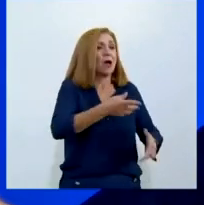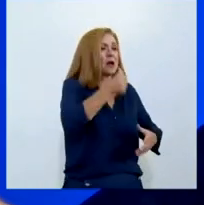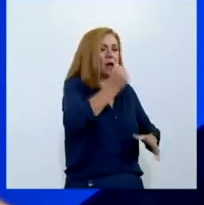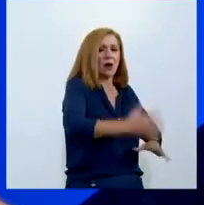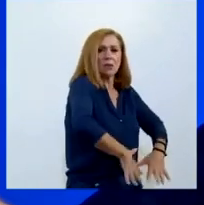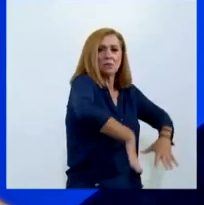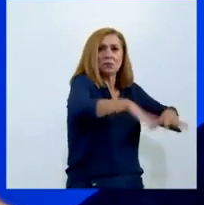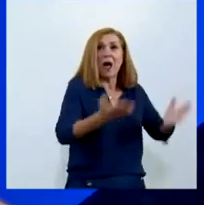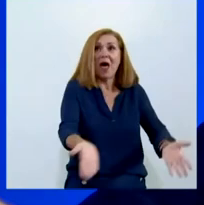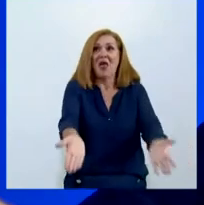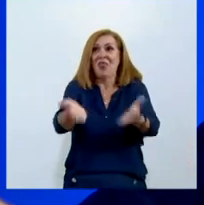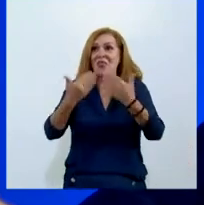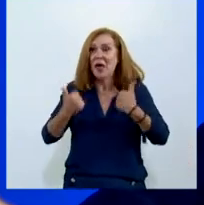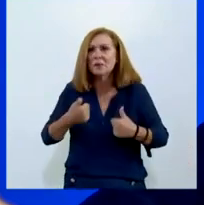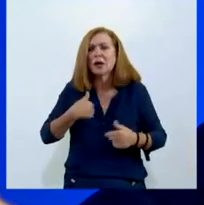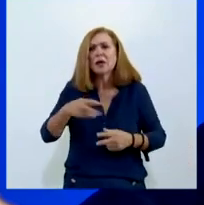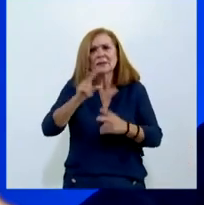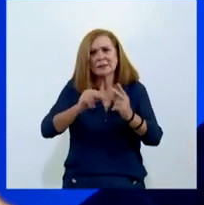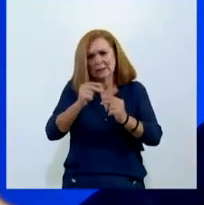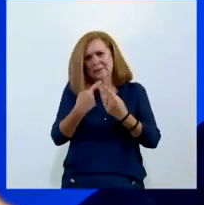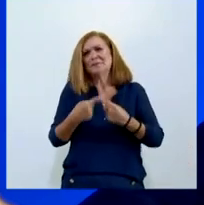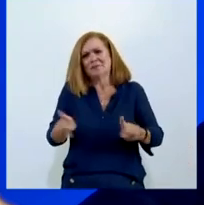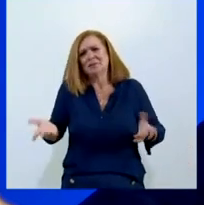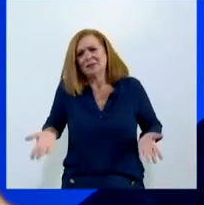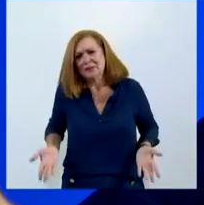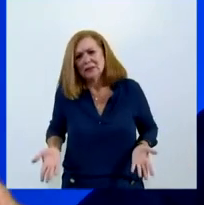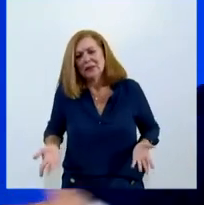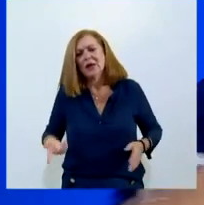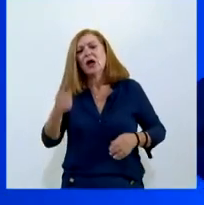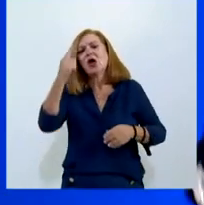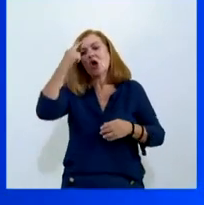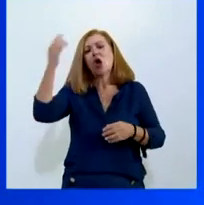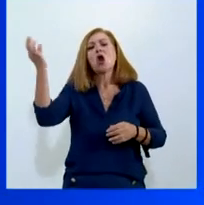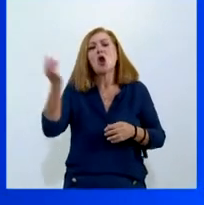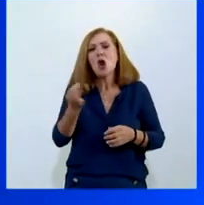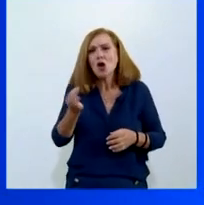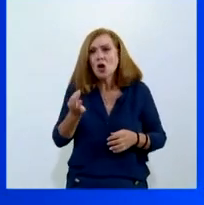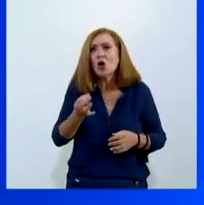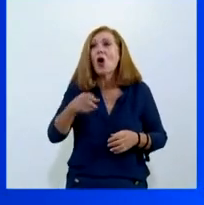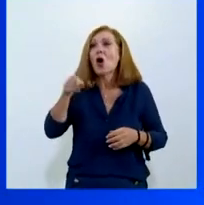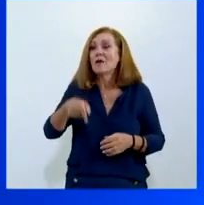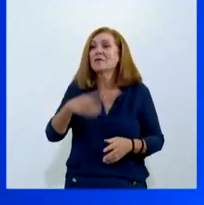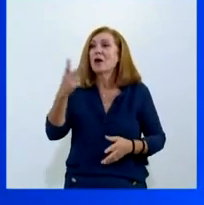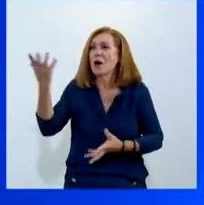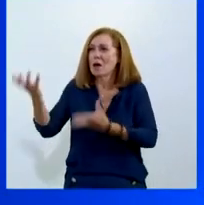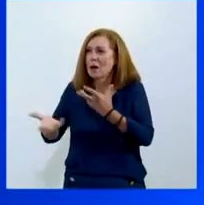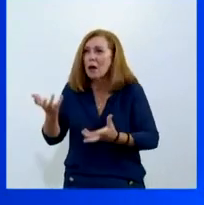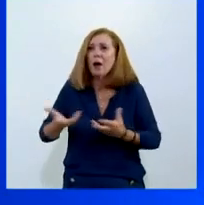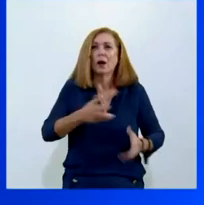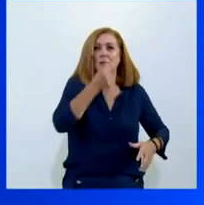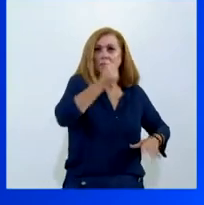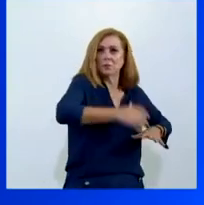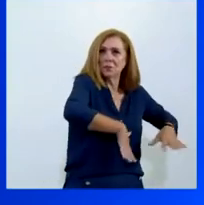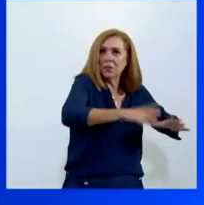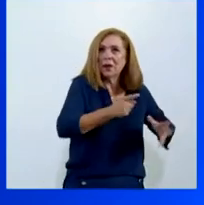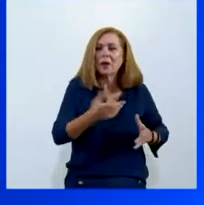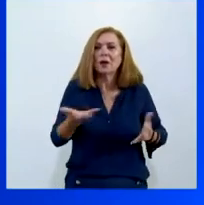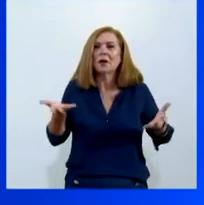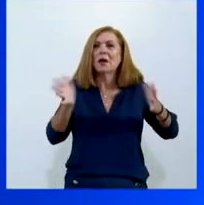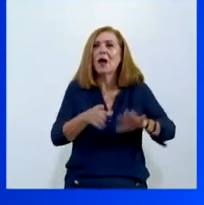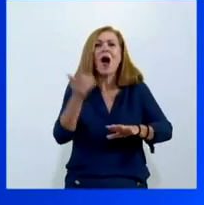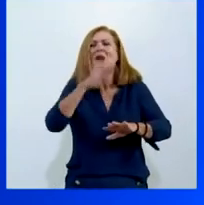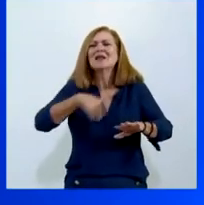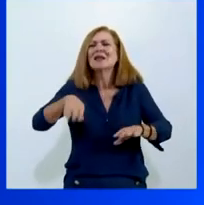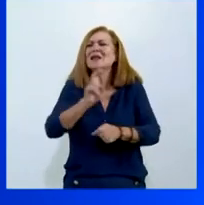την ίδια συζήτηση. Και είναι λογικό ότι αυτή η θεματολογία σκεπάζει όλα τα υπόλοιπα. Αλλά πρέπει να σας πω ότι μέσα σε